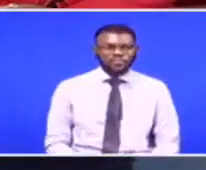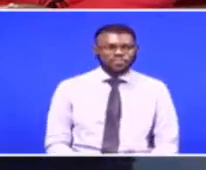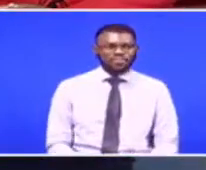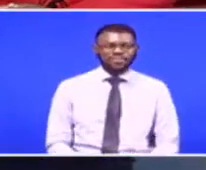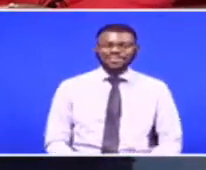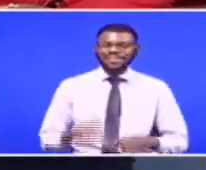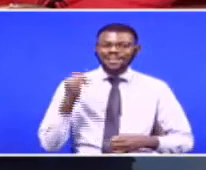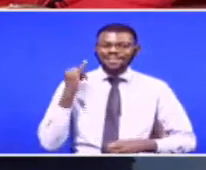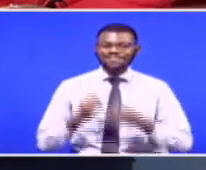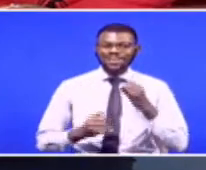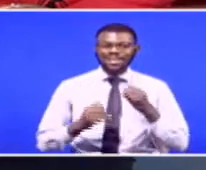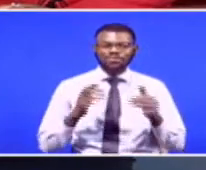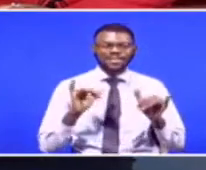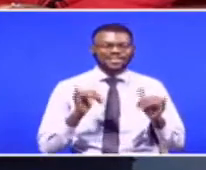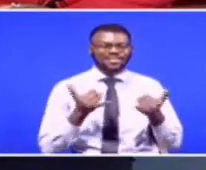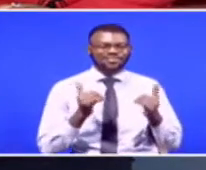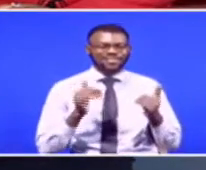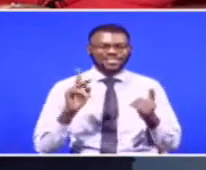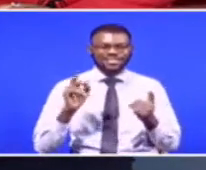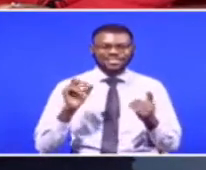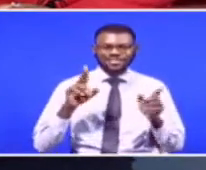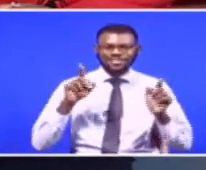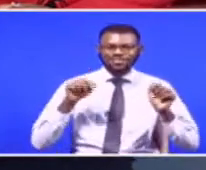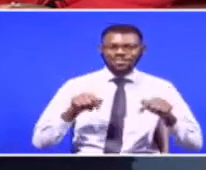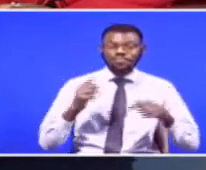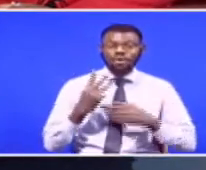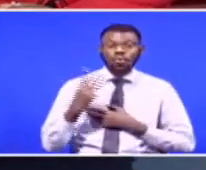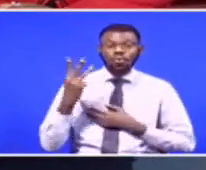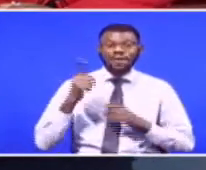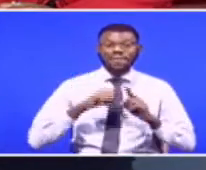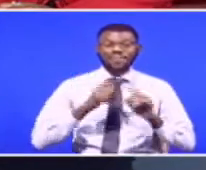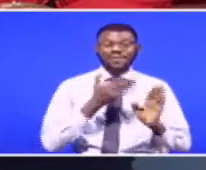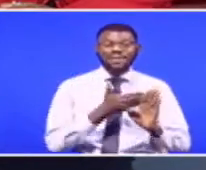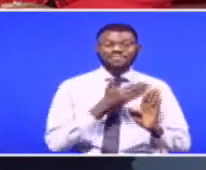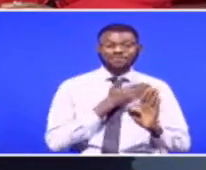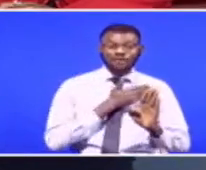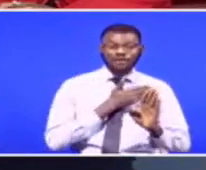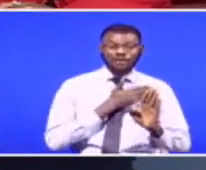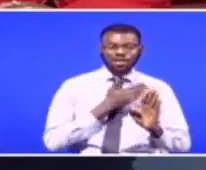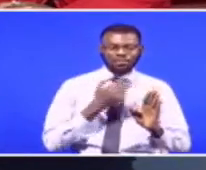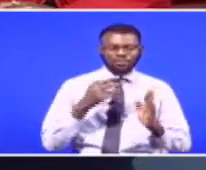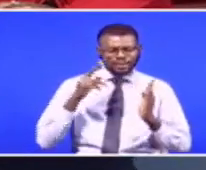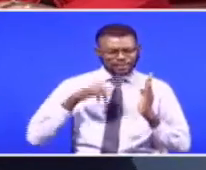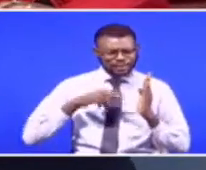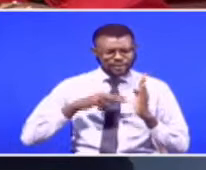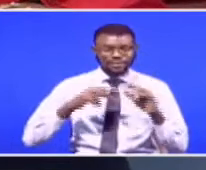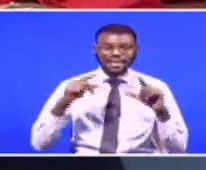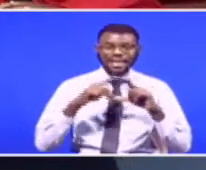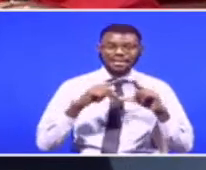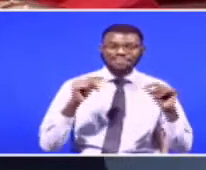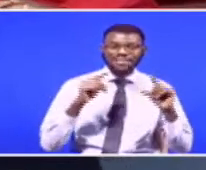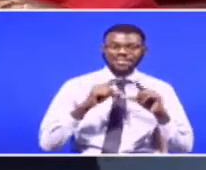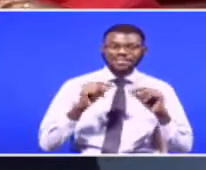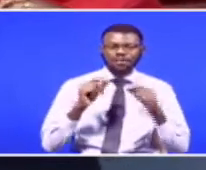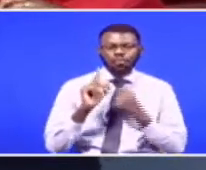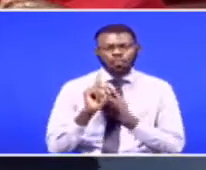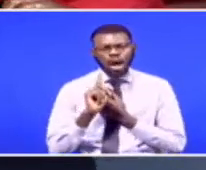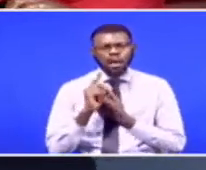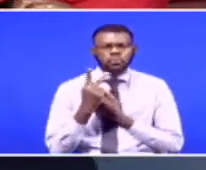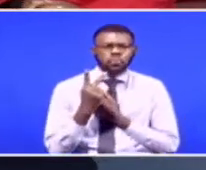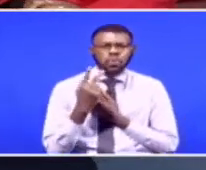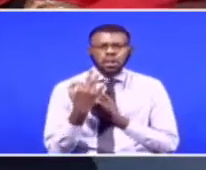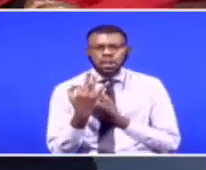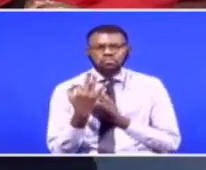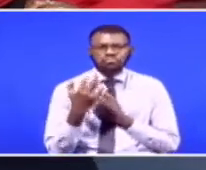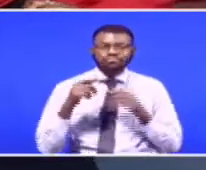ndio tamati ya taarifa zetu za KTN leo Jumatano, lakini kabla ya kukuaga tusome jumbe mbili tatu kama ilivyo kawaida. Methali ya